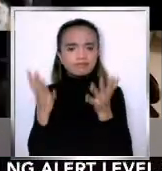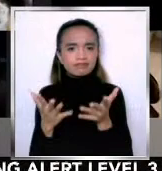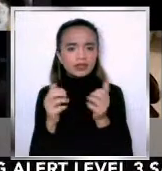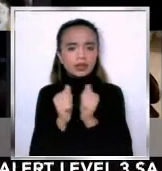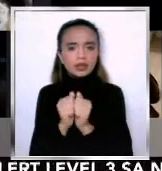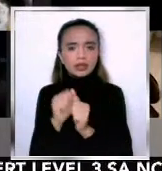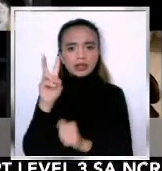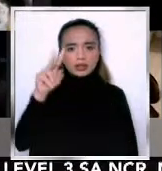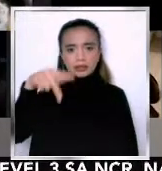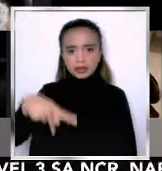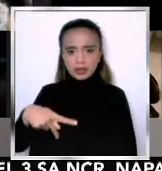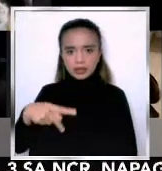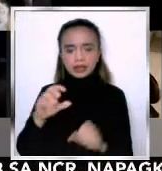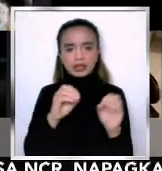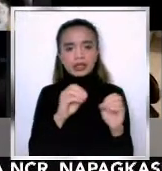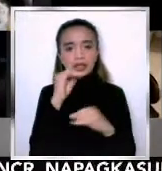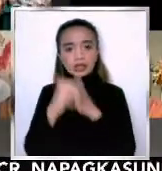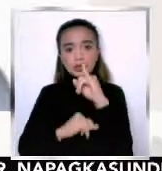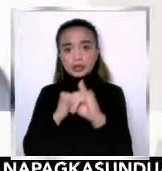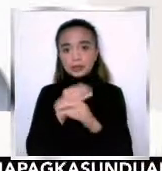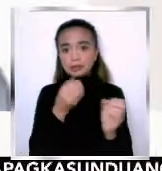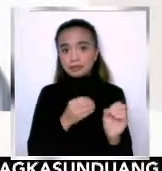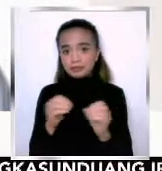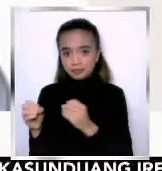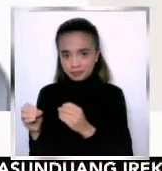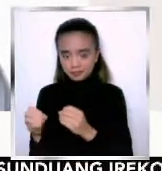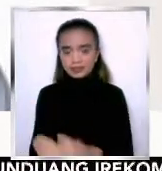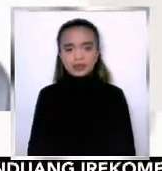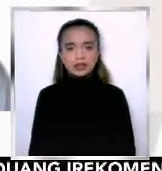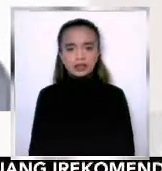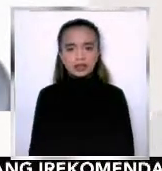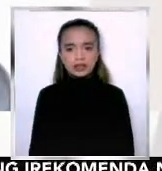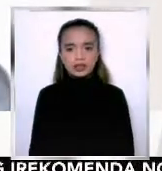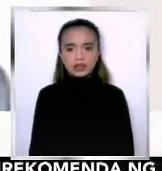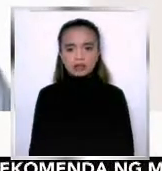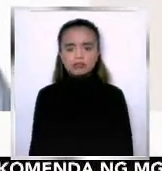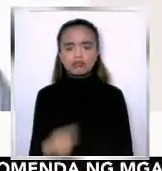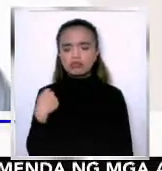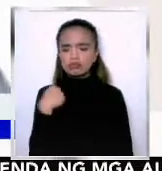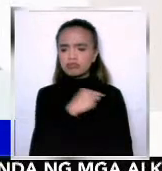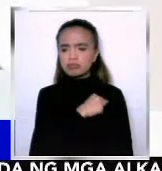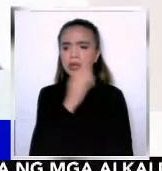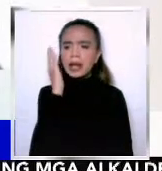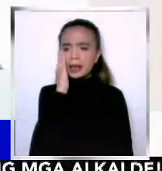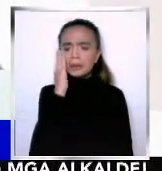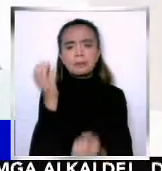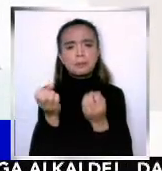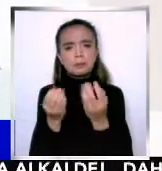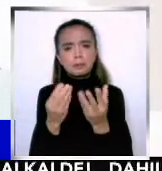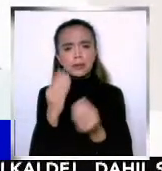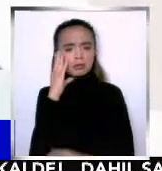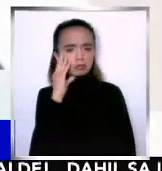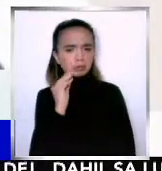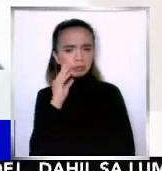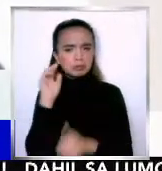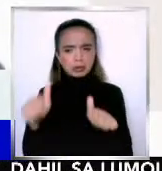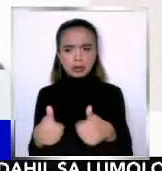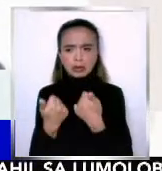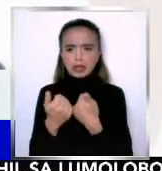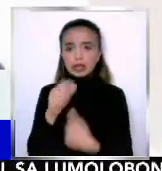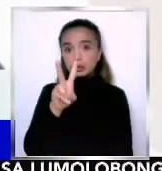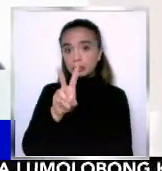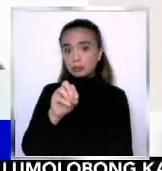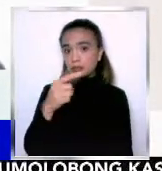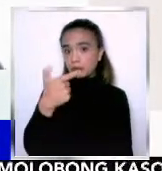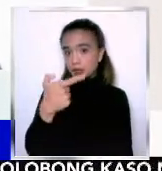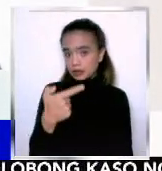International Operations, Joseph Francia. Alam naman po natin na maraming tayong pagsubok na pinagdaanan noong 2021 at ito